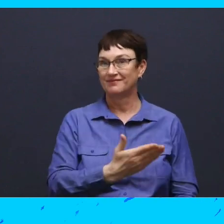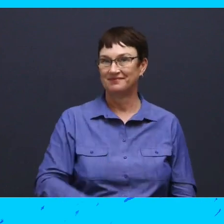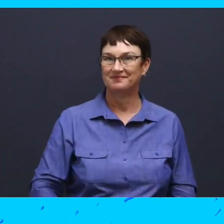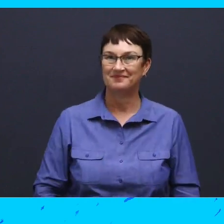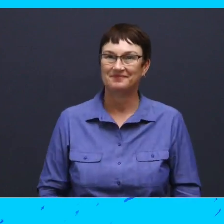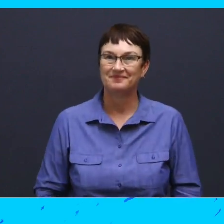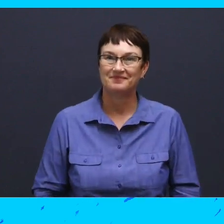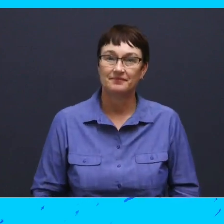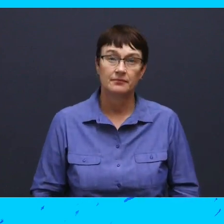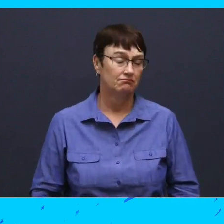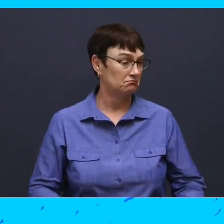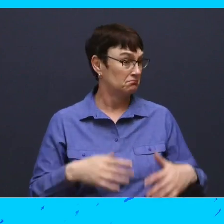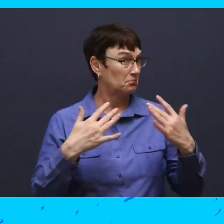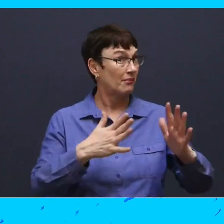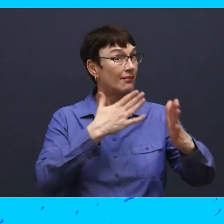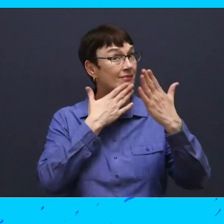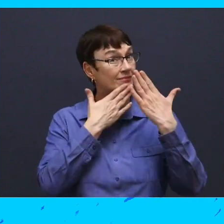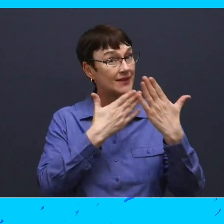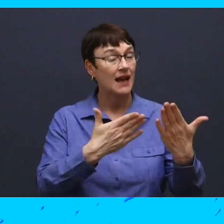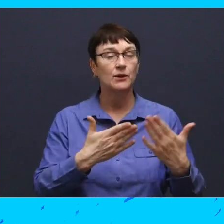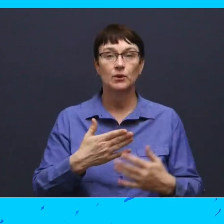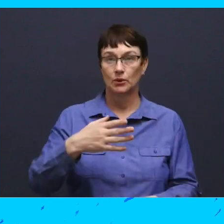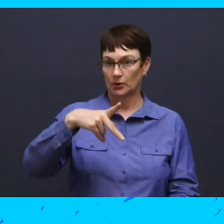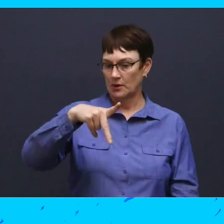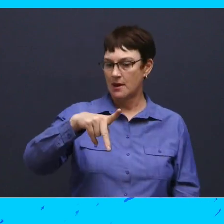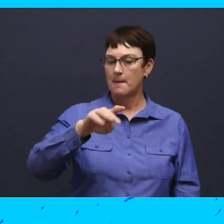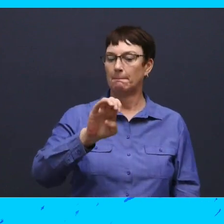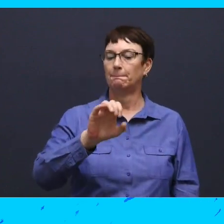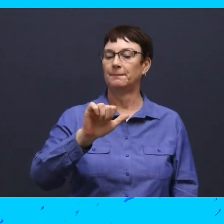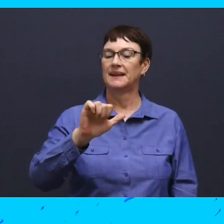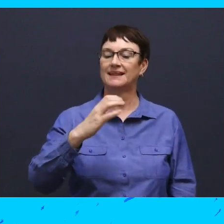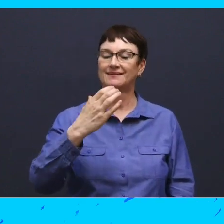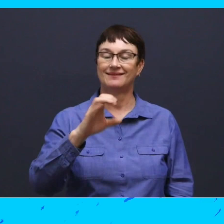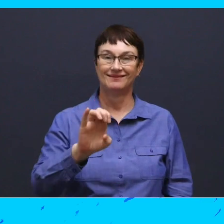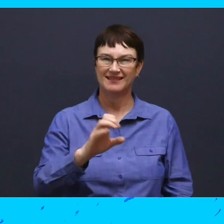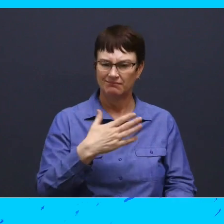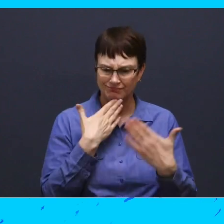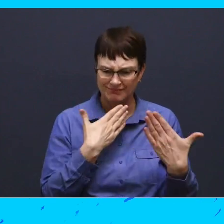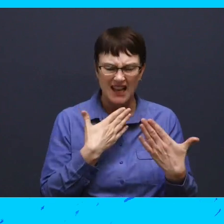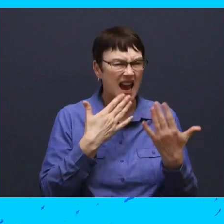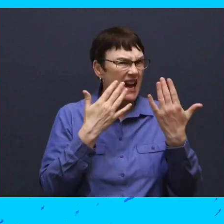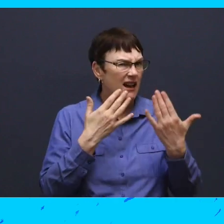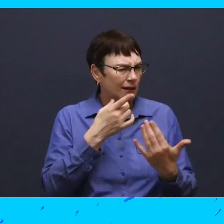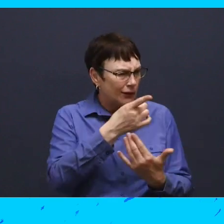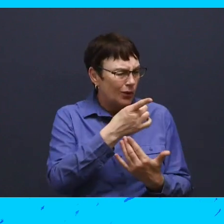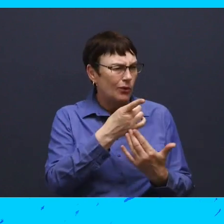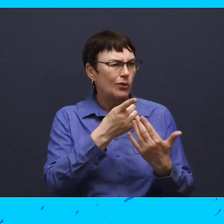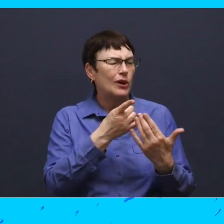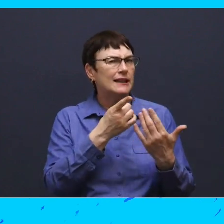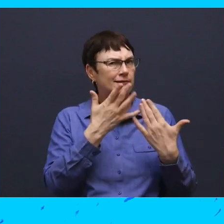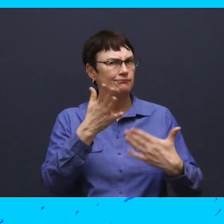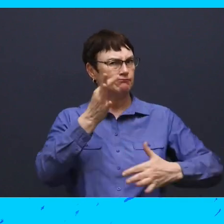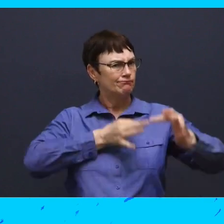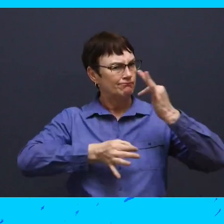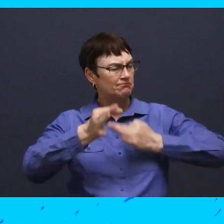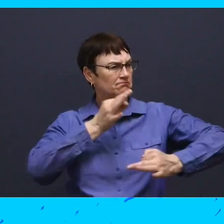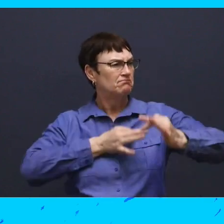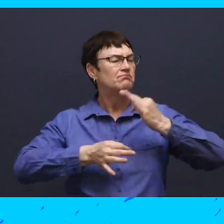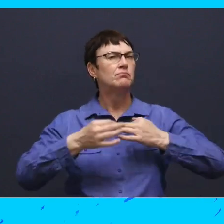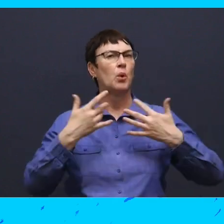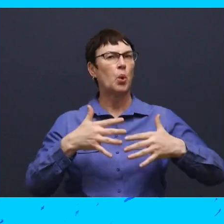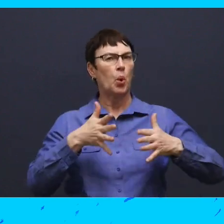leur santé reproductive et sexuelle. Et c'est comme ça que nous utilisons les données au Malawi.